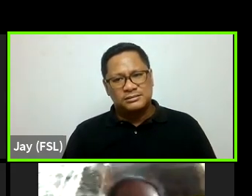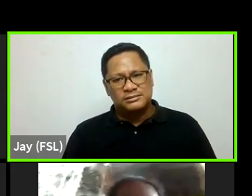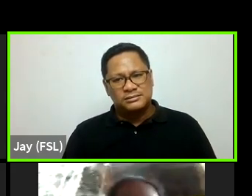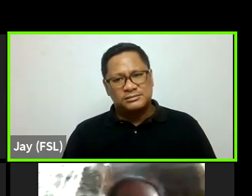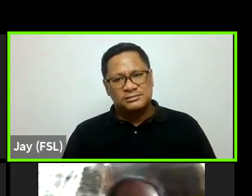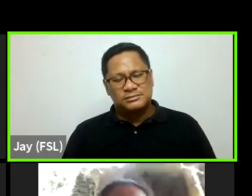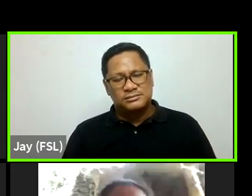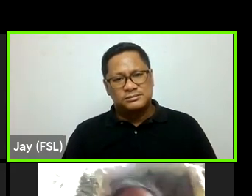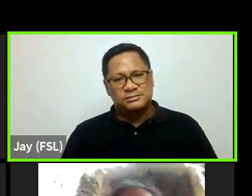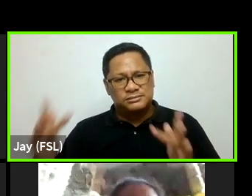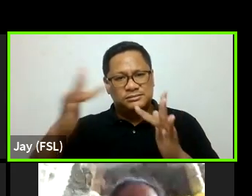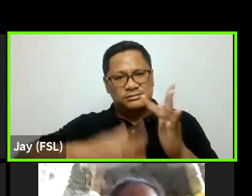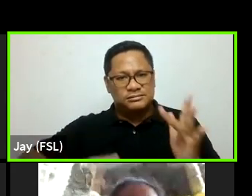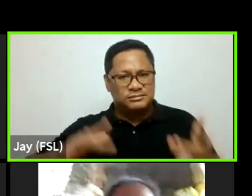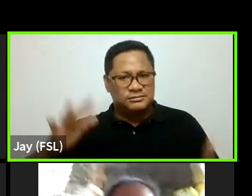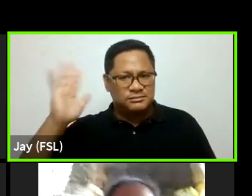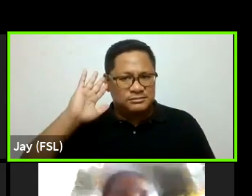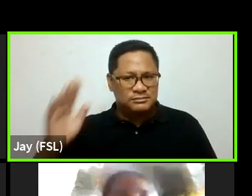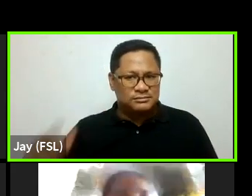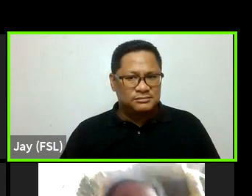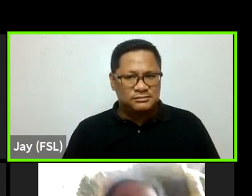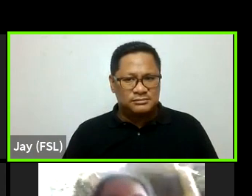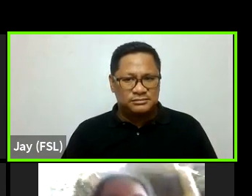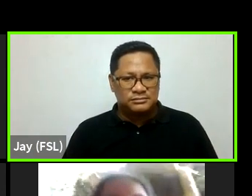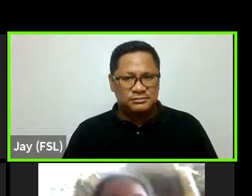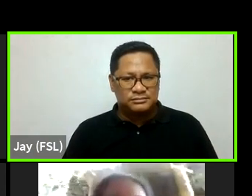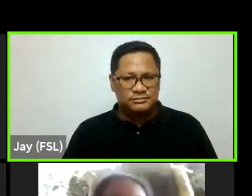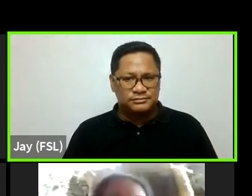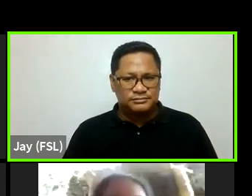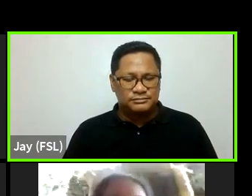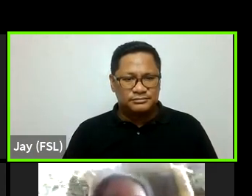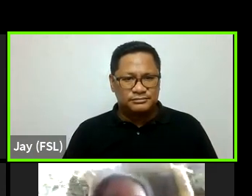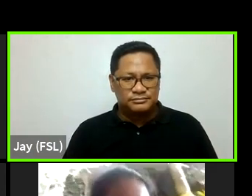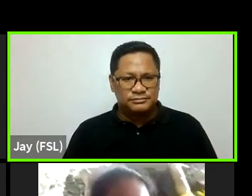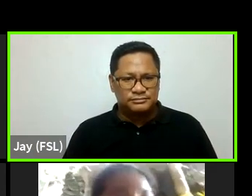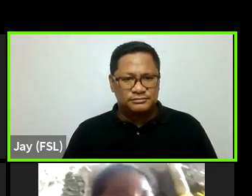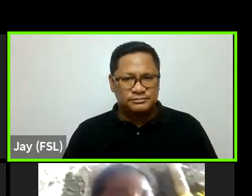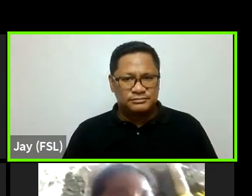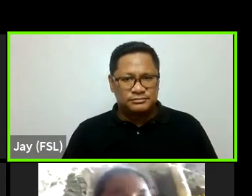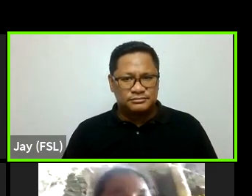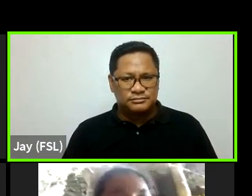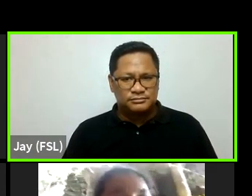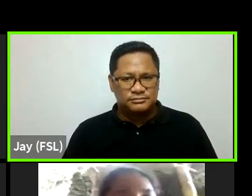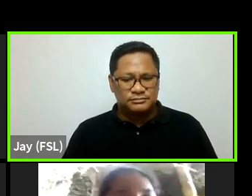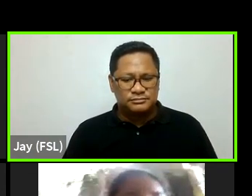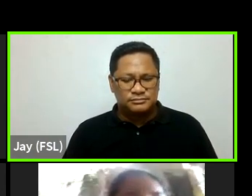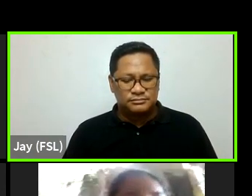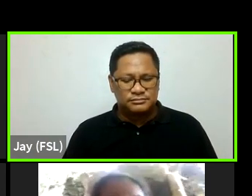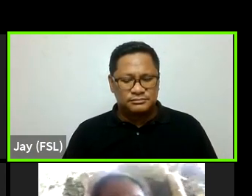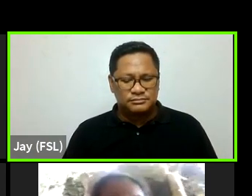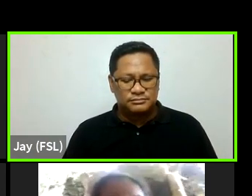Nawala ka, oh. Ano ba yung pinipin? Oh, yan. Yeah. Oh, go ahead. Go. Tuloy mo, tuloy mo.